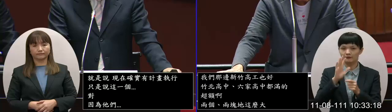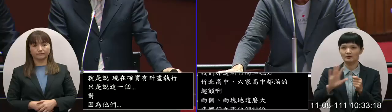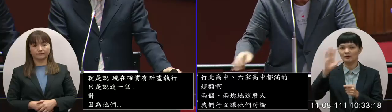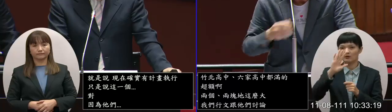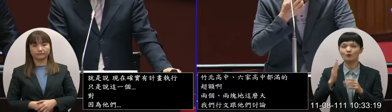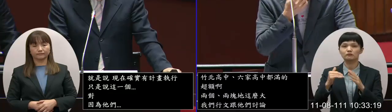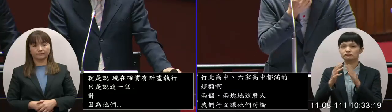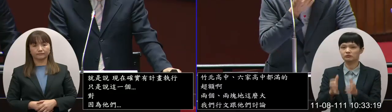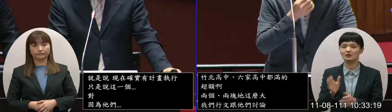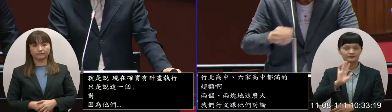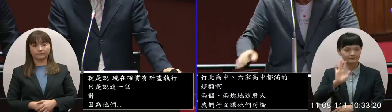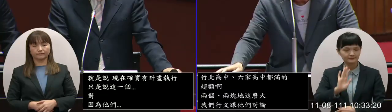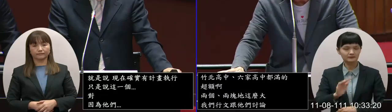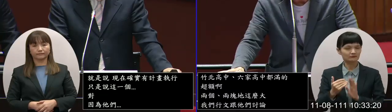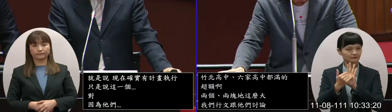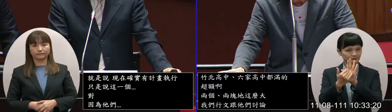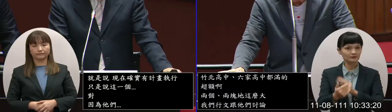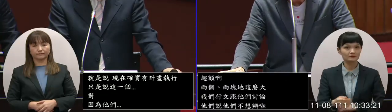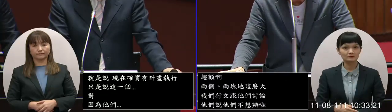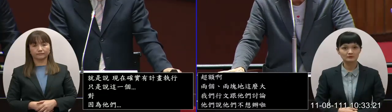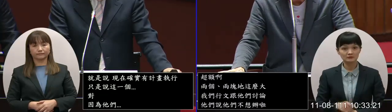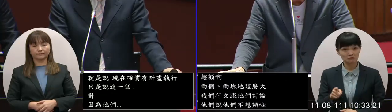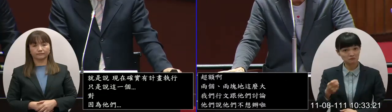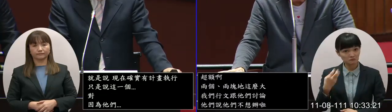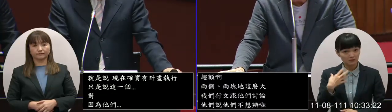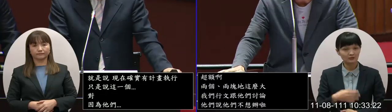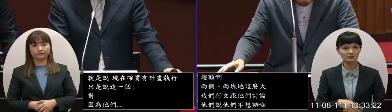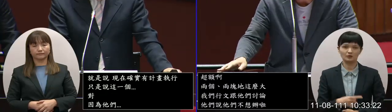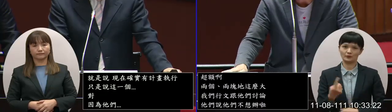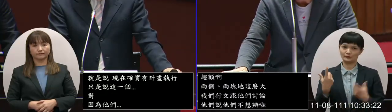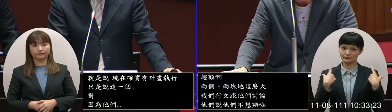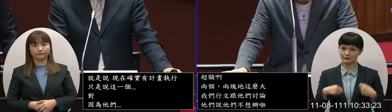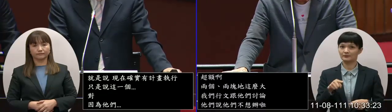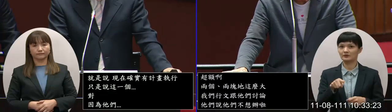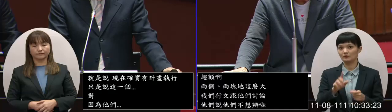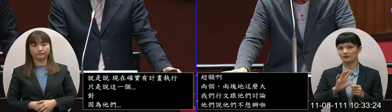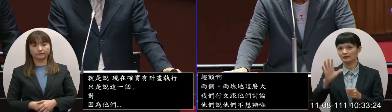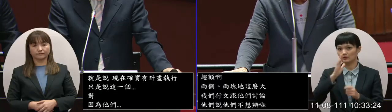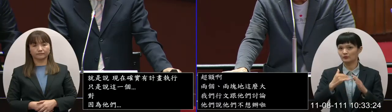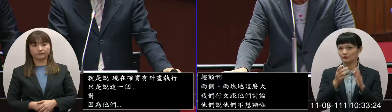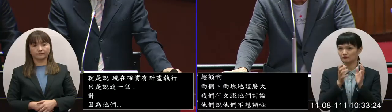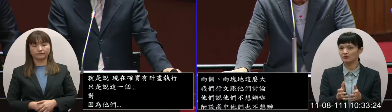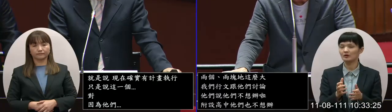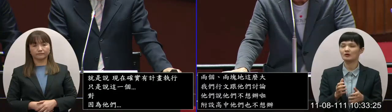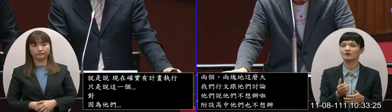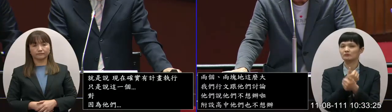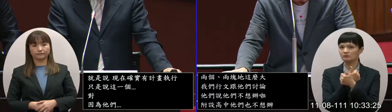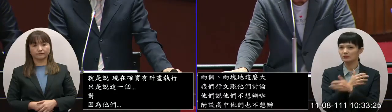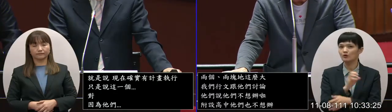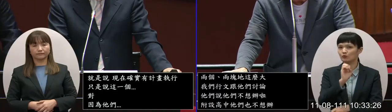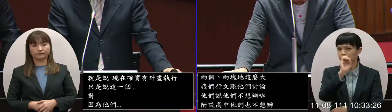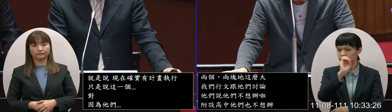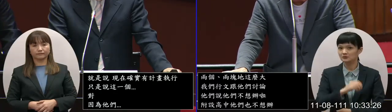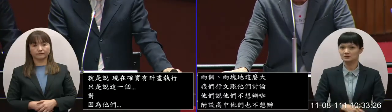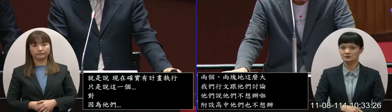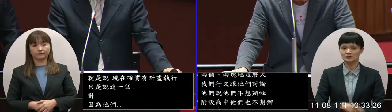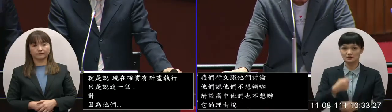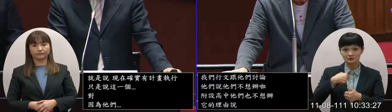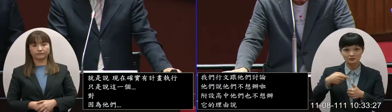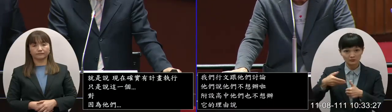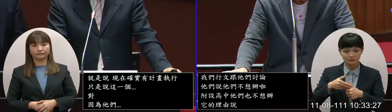办，他的理由啦，说啊，我们就本来就没有办过的经验，我们没有教育学